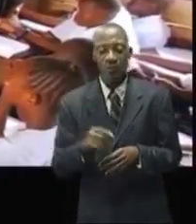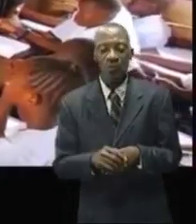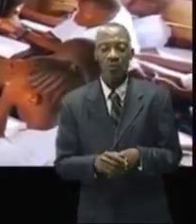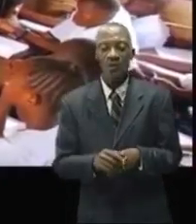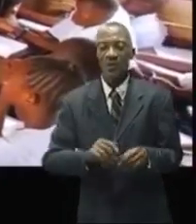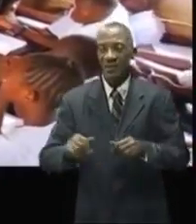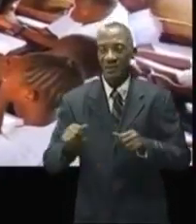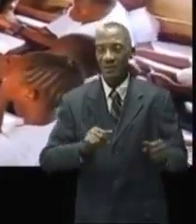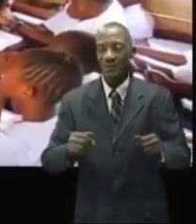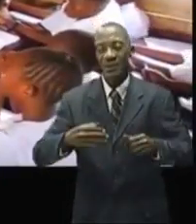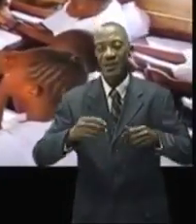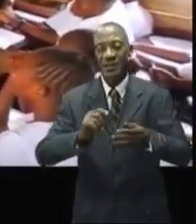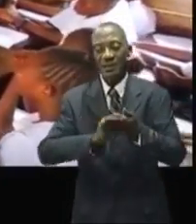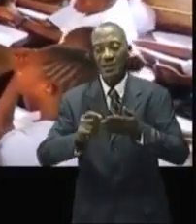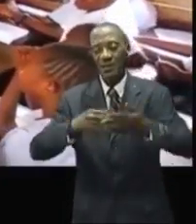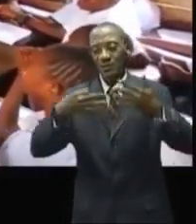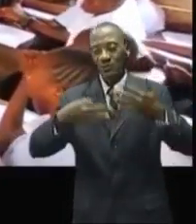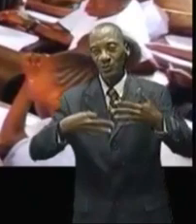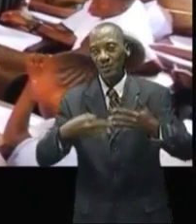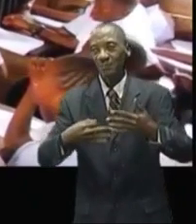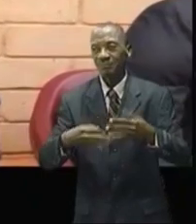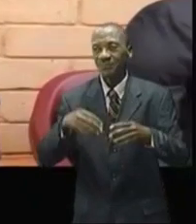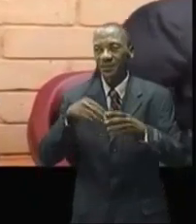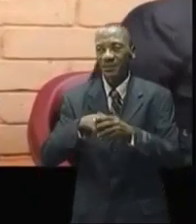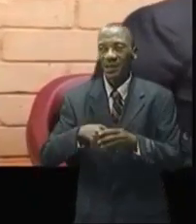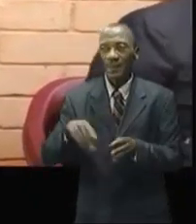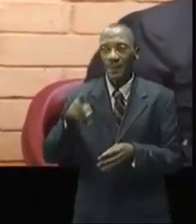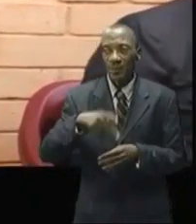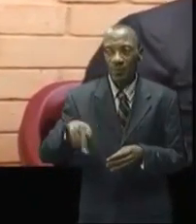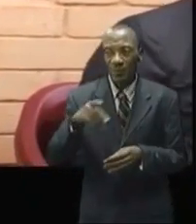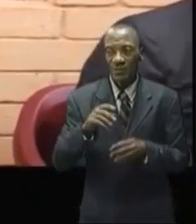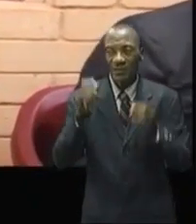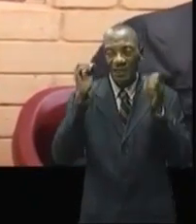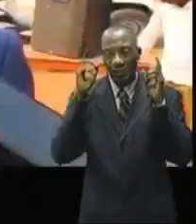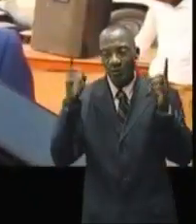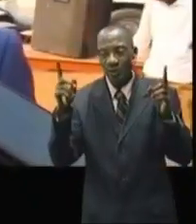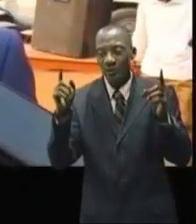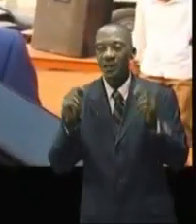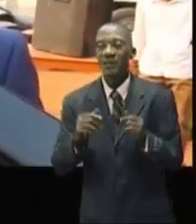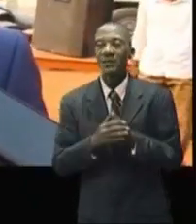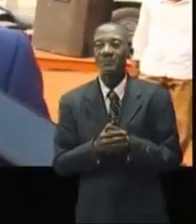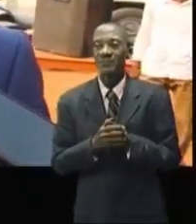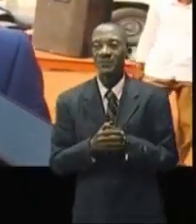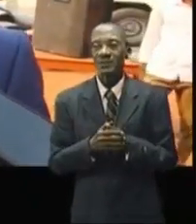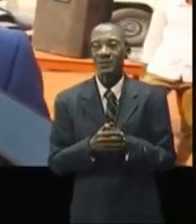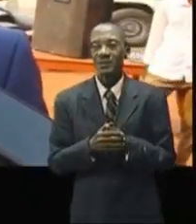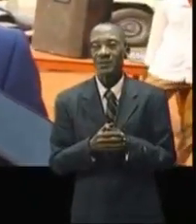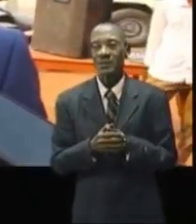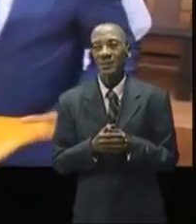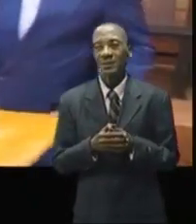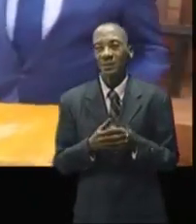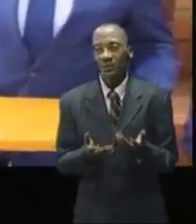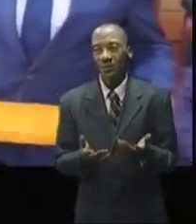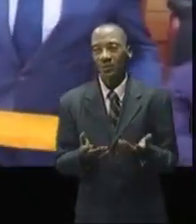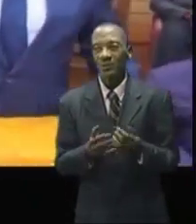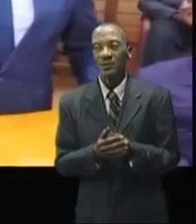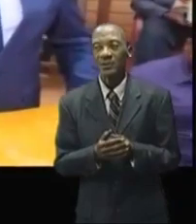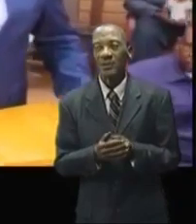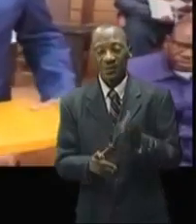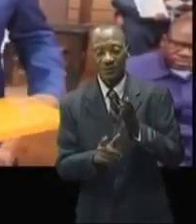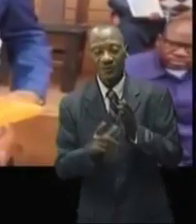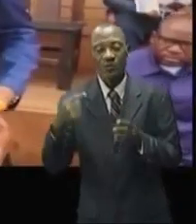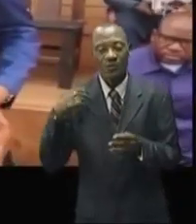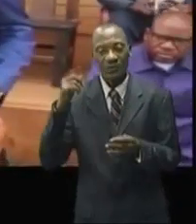compte 135 centres cette édition 2023. La cérémonie de lancement de ce texte a été présidée par le